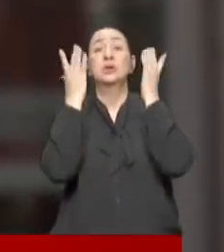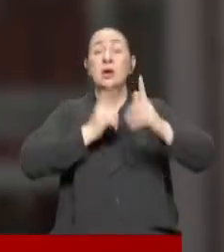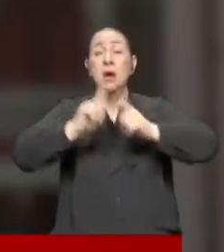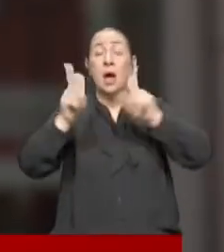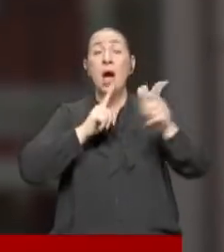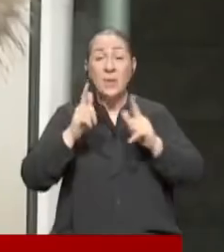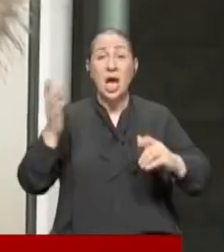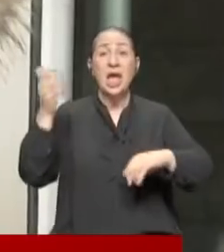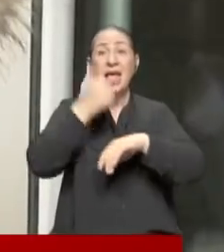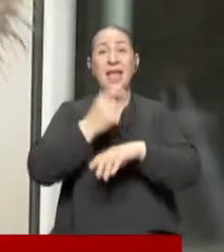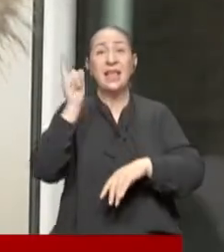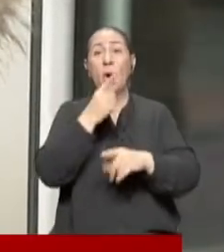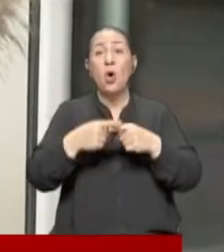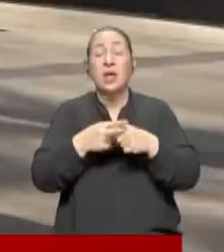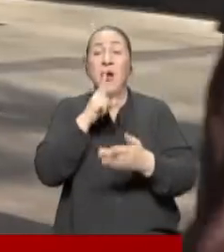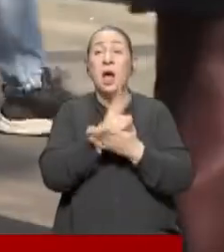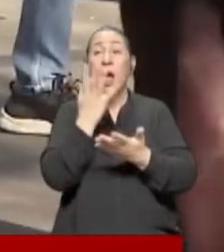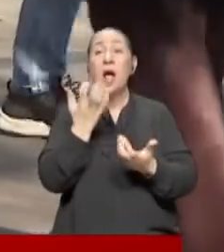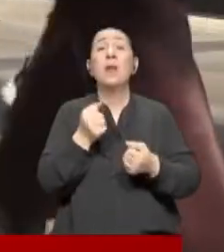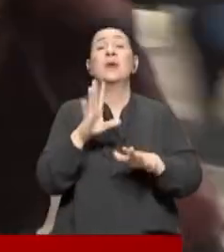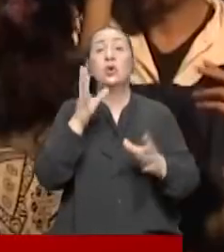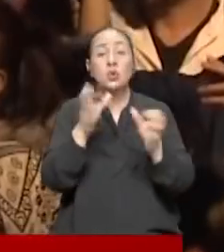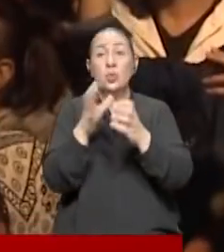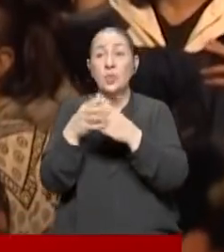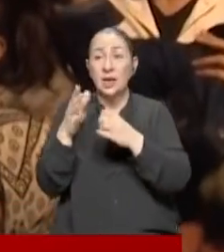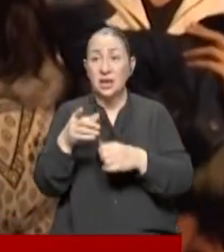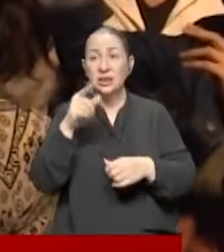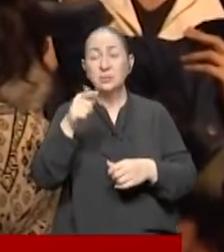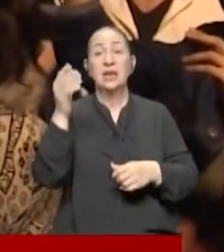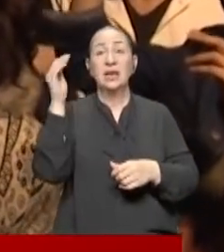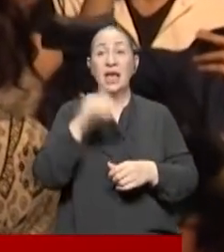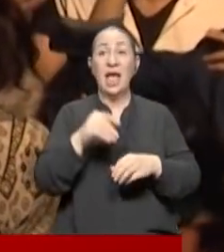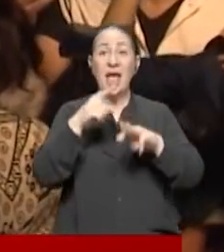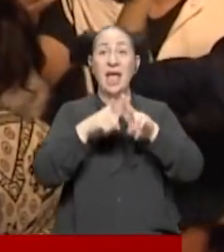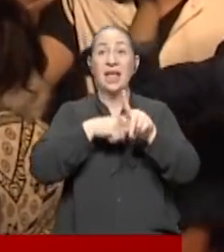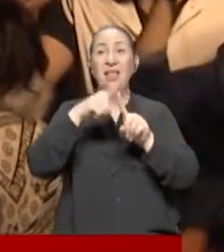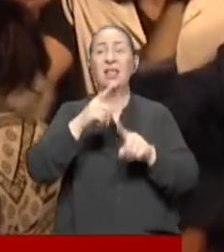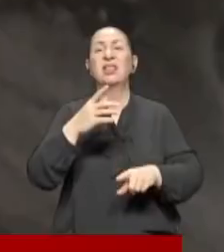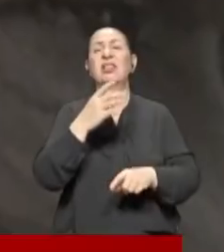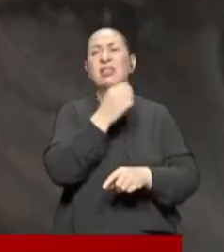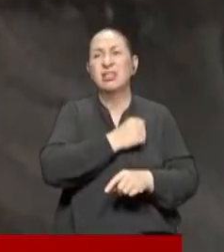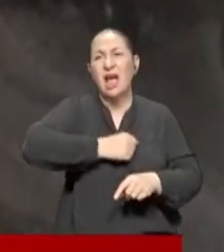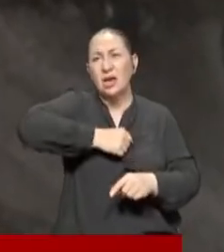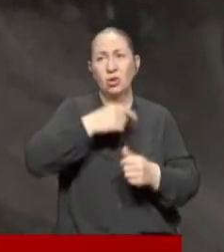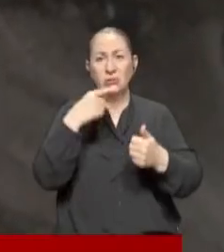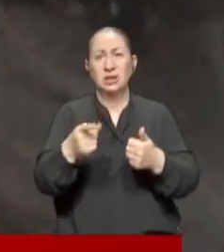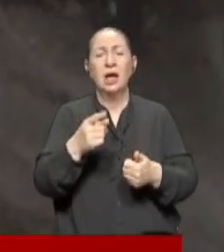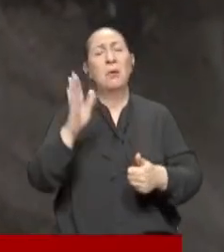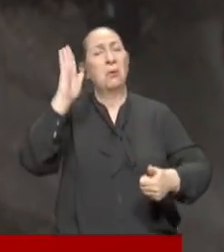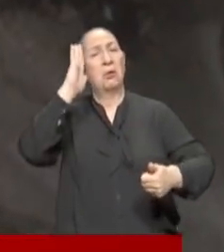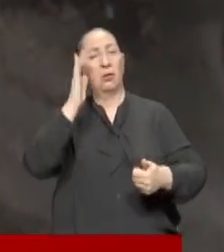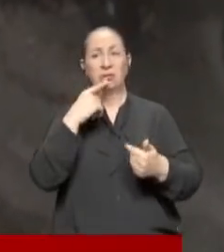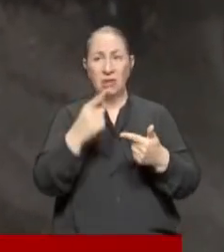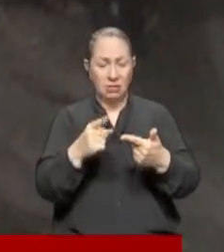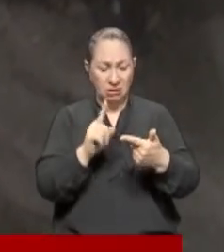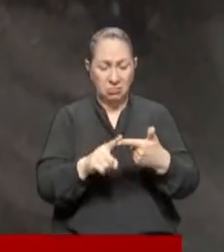yükselten ama iktidarın bir türlü ortak karar alıp adım atamadığı grupları. Şimdi gelelim EYT'lilere. Nankör dedi, yan gelip